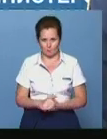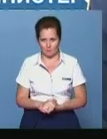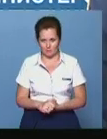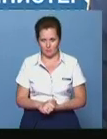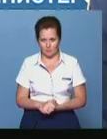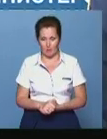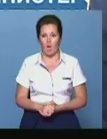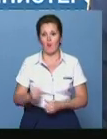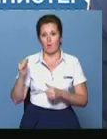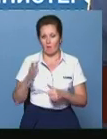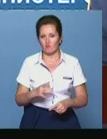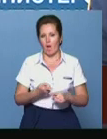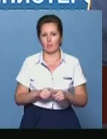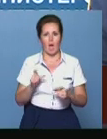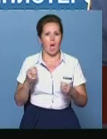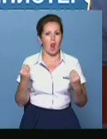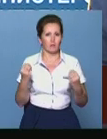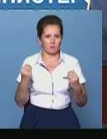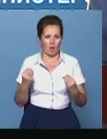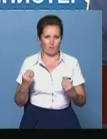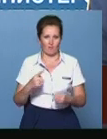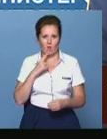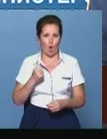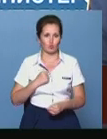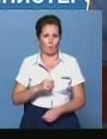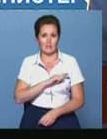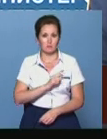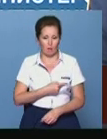Воздушно-десантные войска – это элита вооруженных сил.